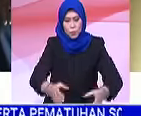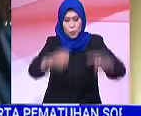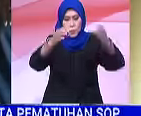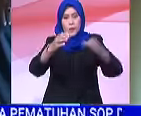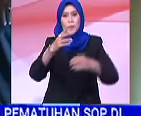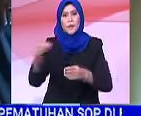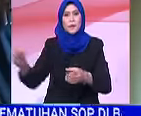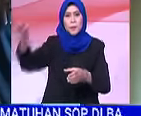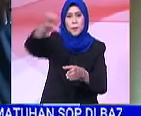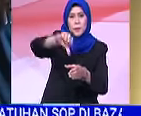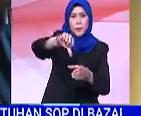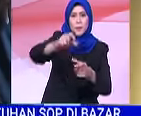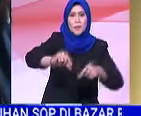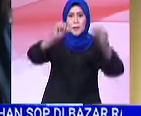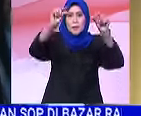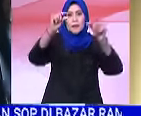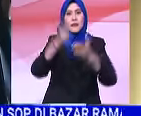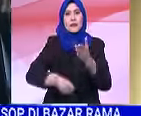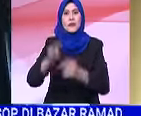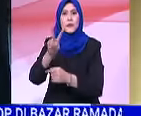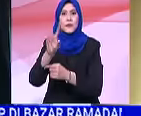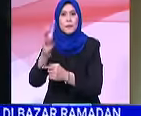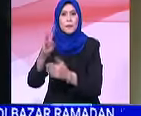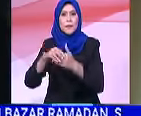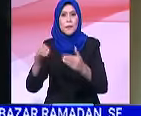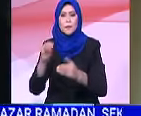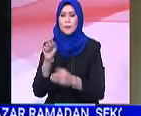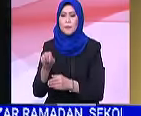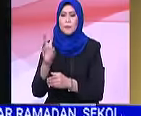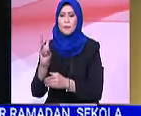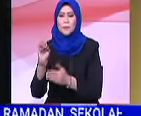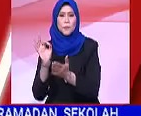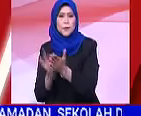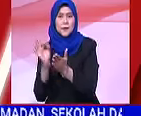manakala untuk pengisian semula pada harga RM26.60.